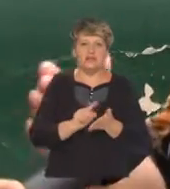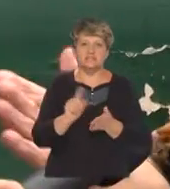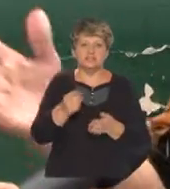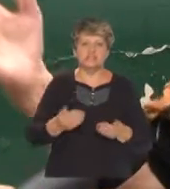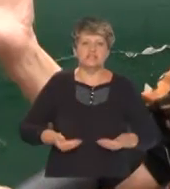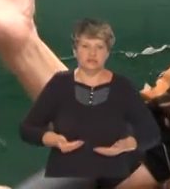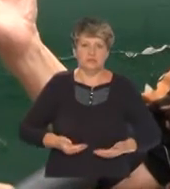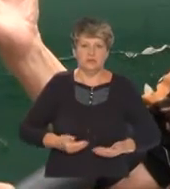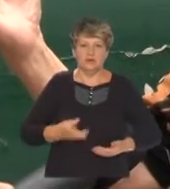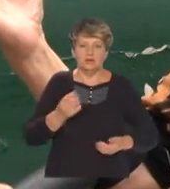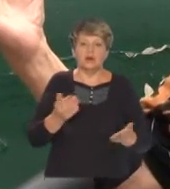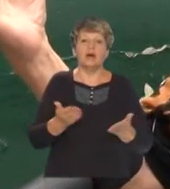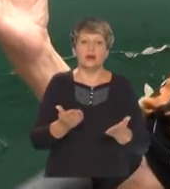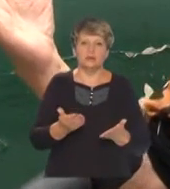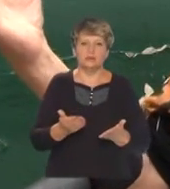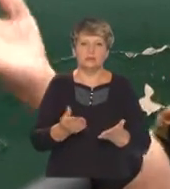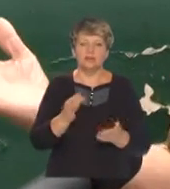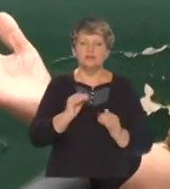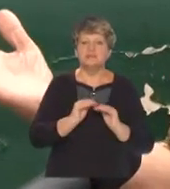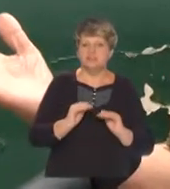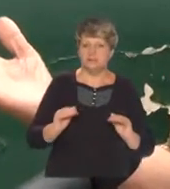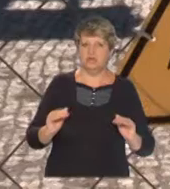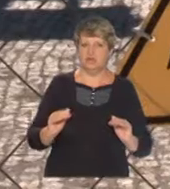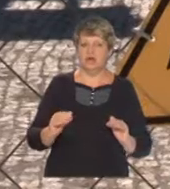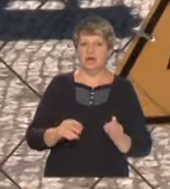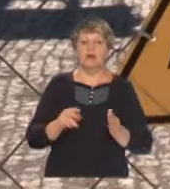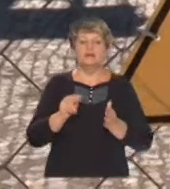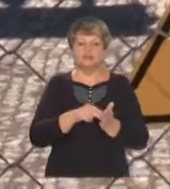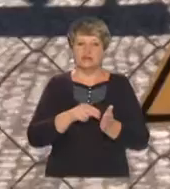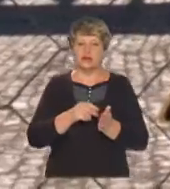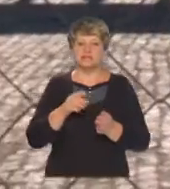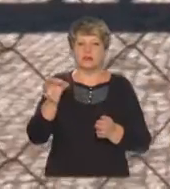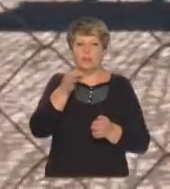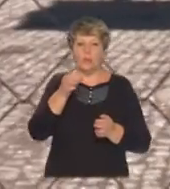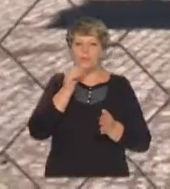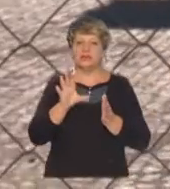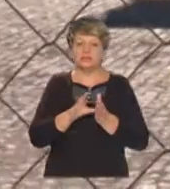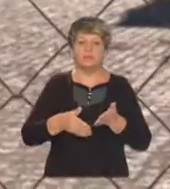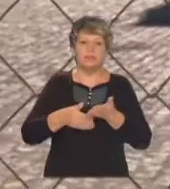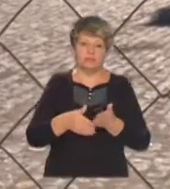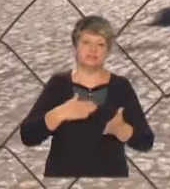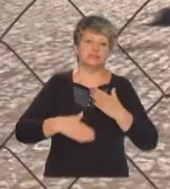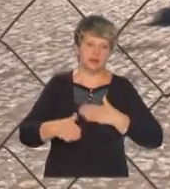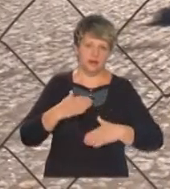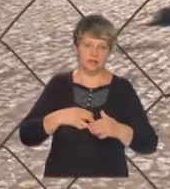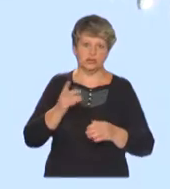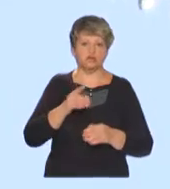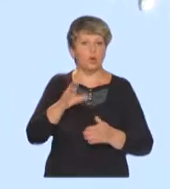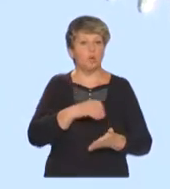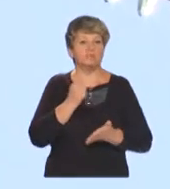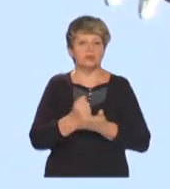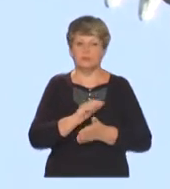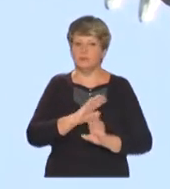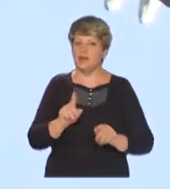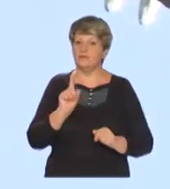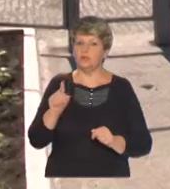вот тот пенсионеры живут, на какую, и с детьми. У Черкаському обленерго допомогти і раді, проте тарифи встановлюють не